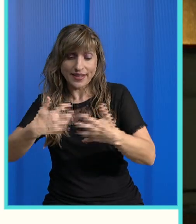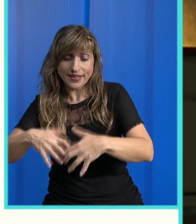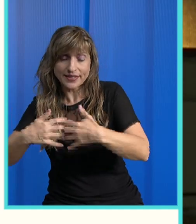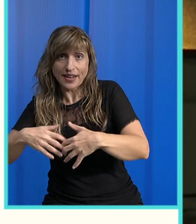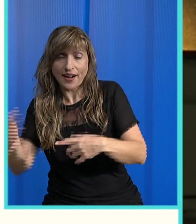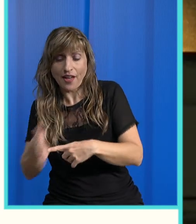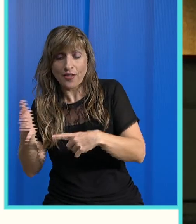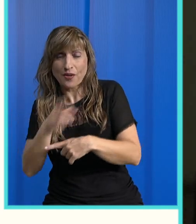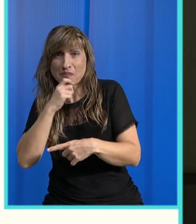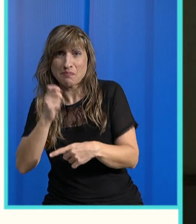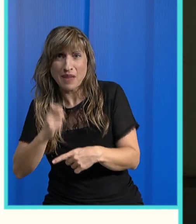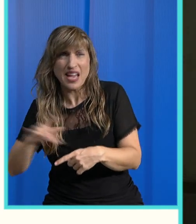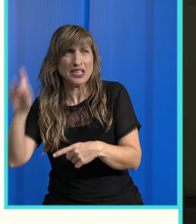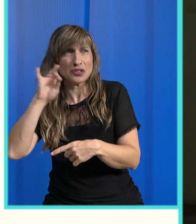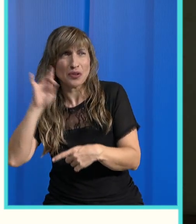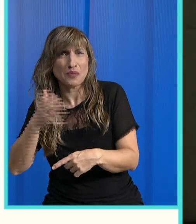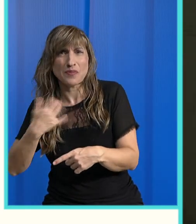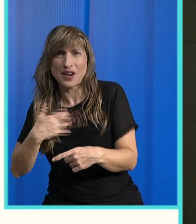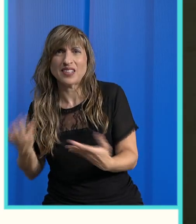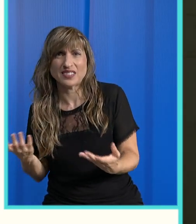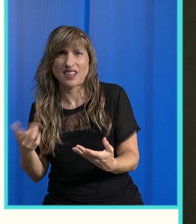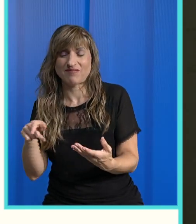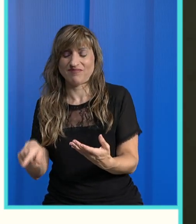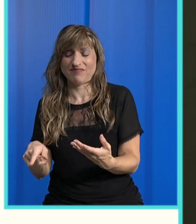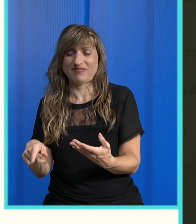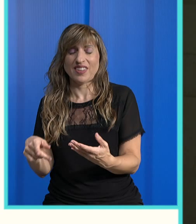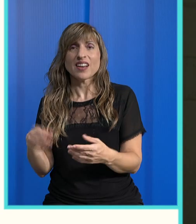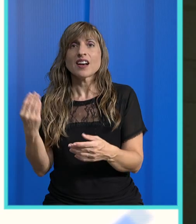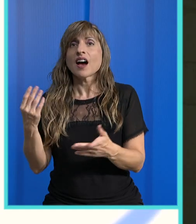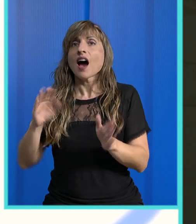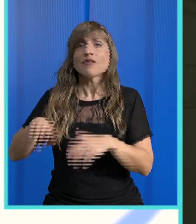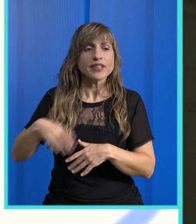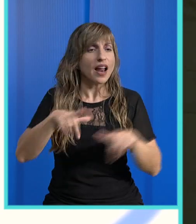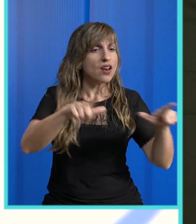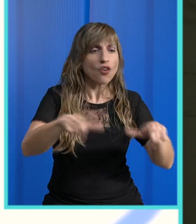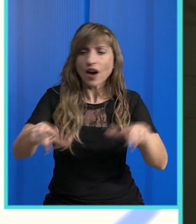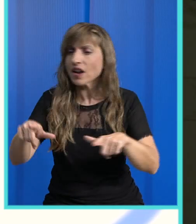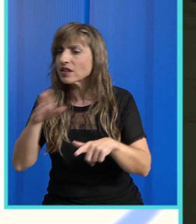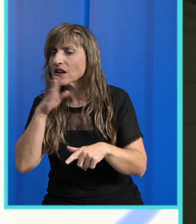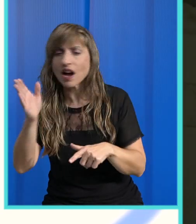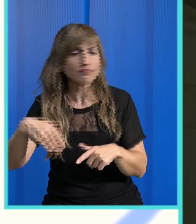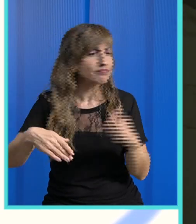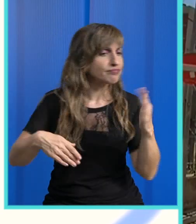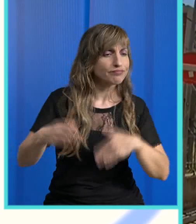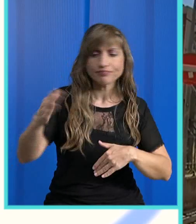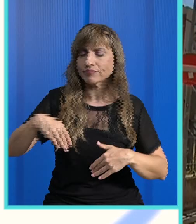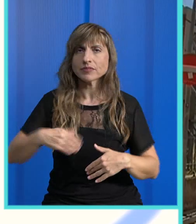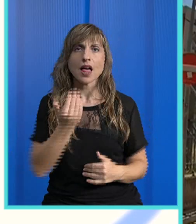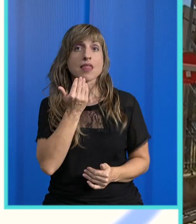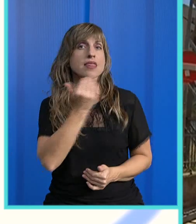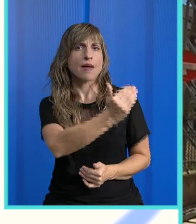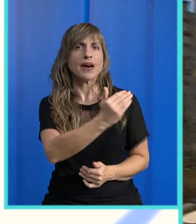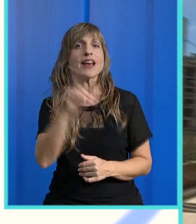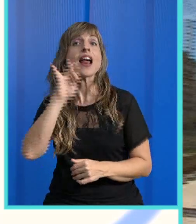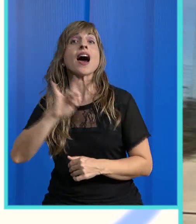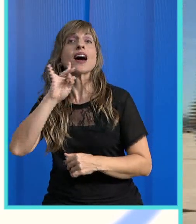soroll i molesten els veïns. Per això després de descartar diversos espais que no eren aptes per fer-hi castells reclamen establir-se finalment a